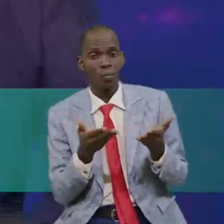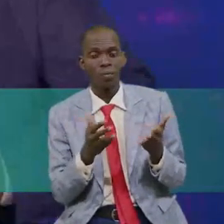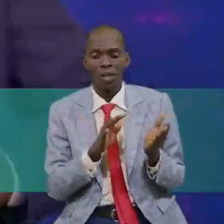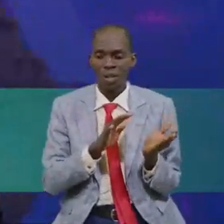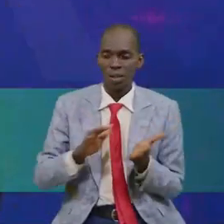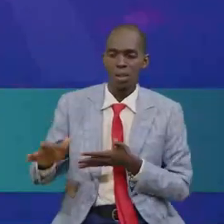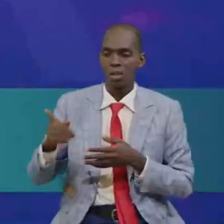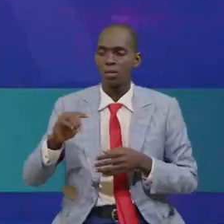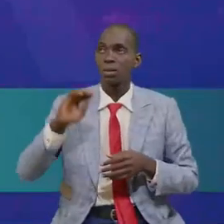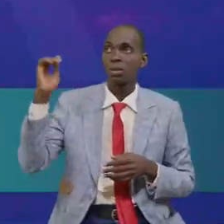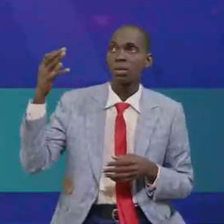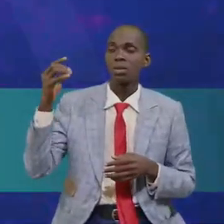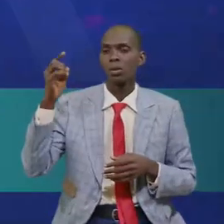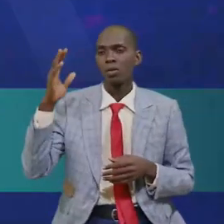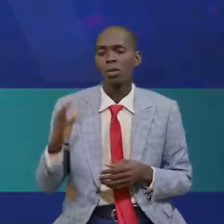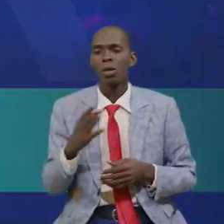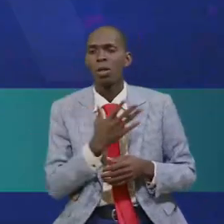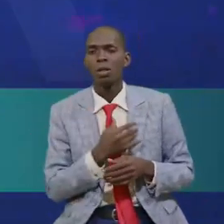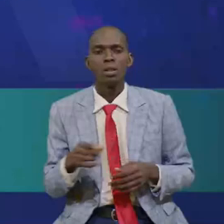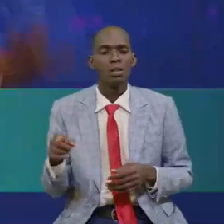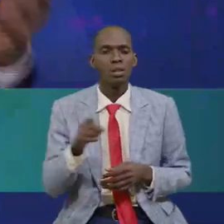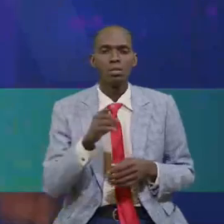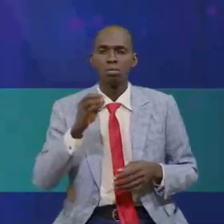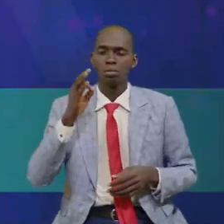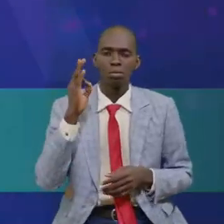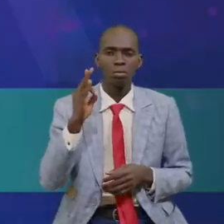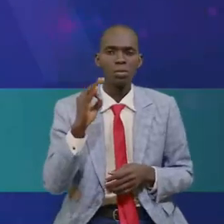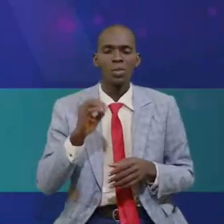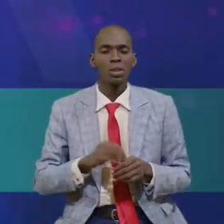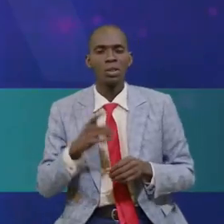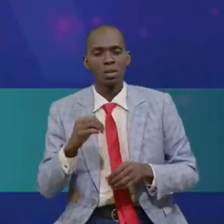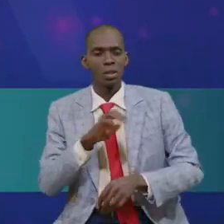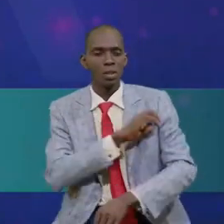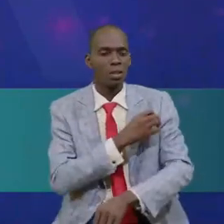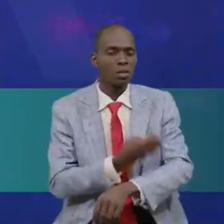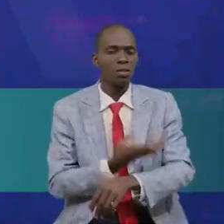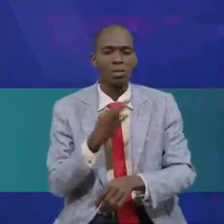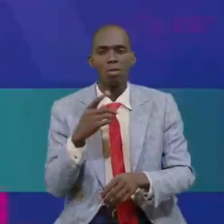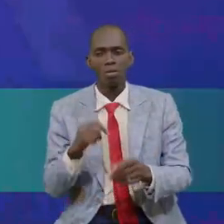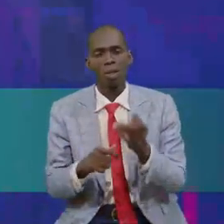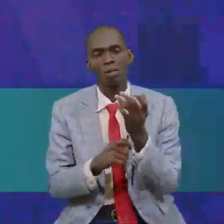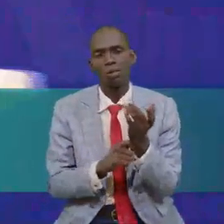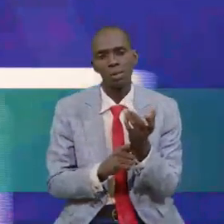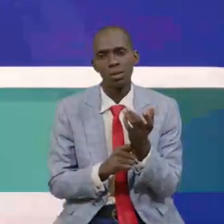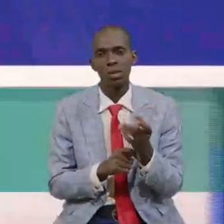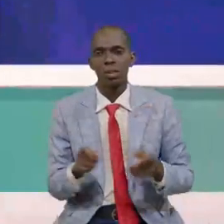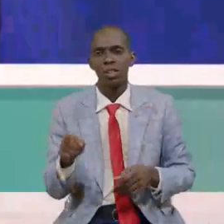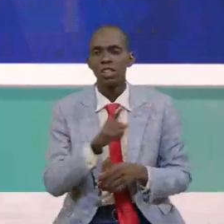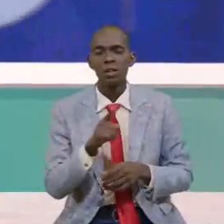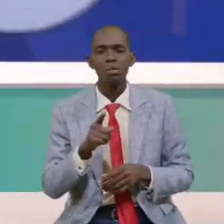la grâce de Dieu et ils veulent servir dans l'énergie de la chair. Ils veulent